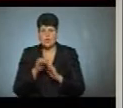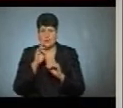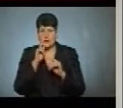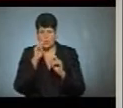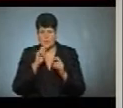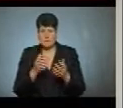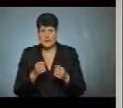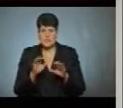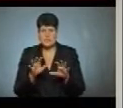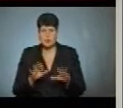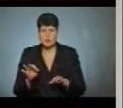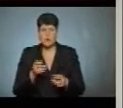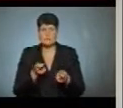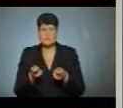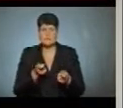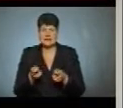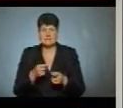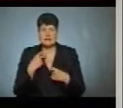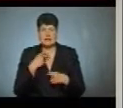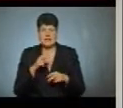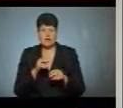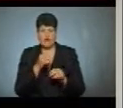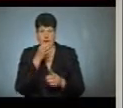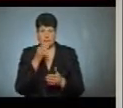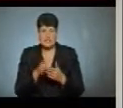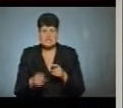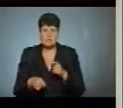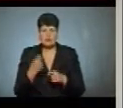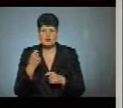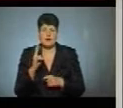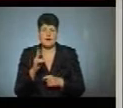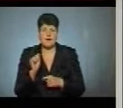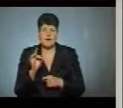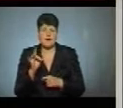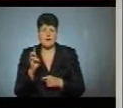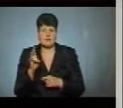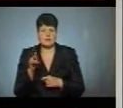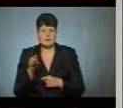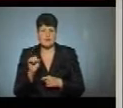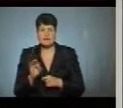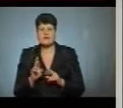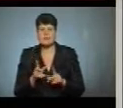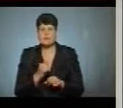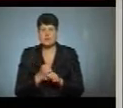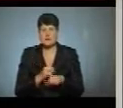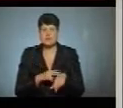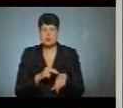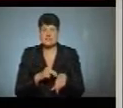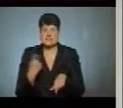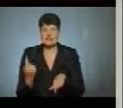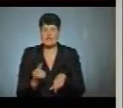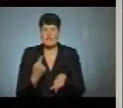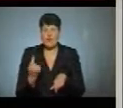прийняла закони про адміністративну та кримінальну відповідальність за порушення карантину. Як працюватимуть поліцейські області під